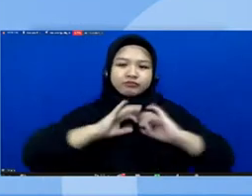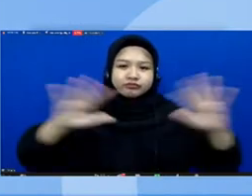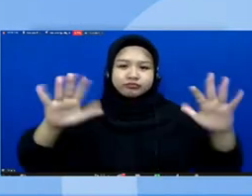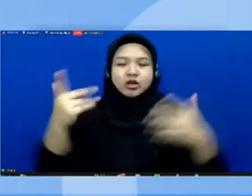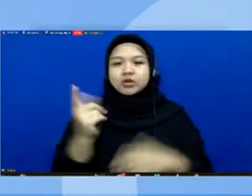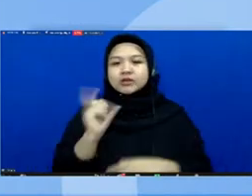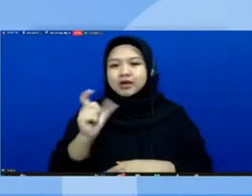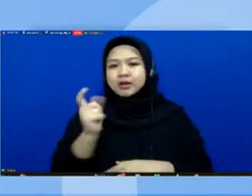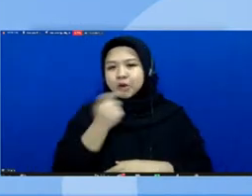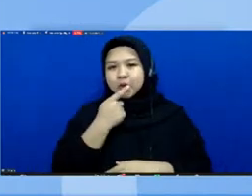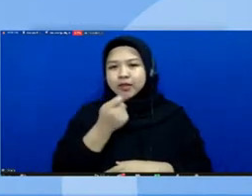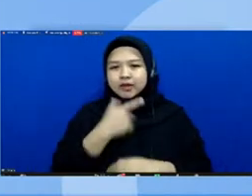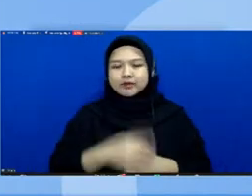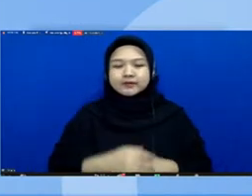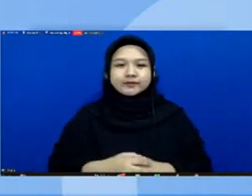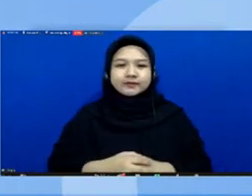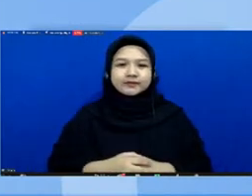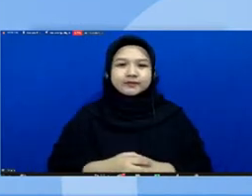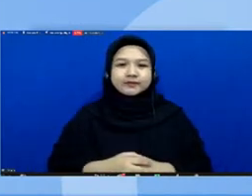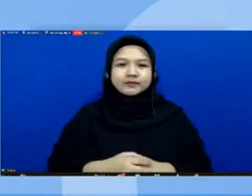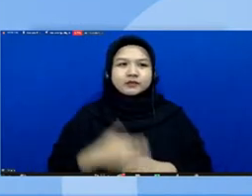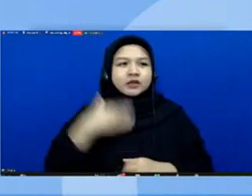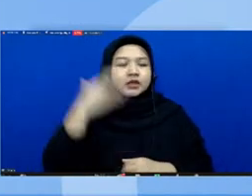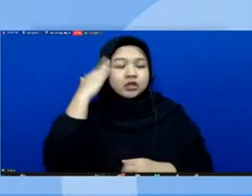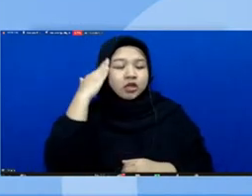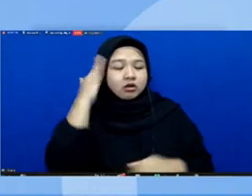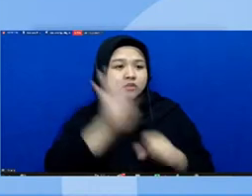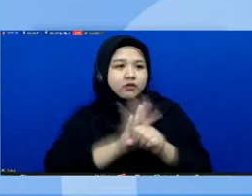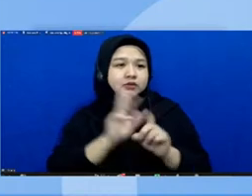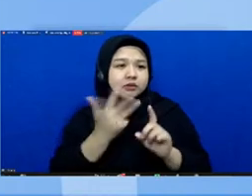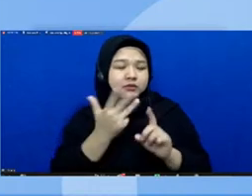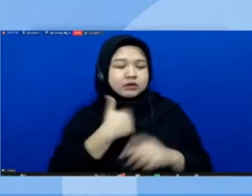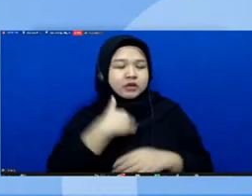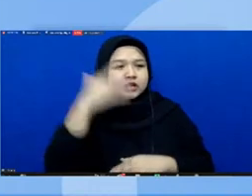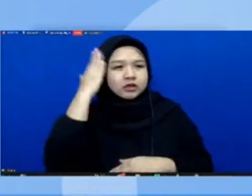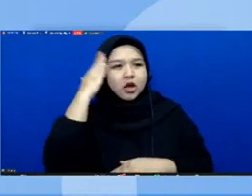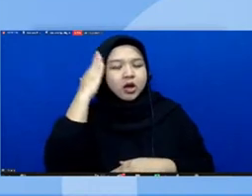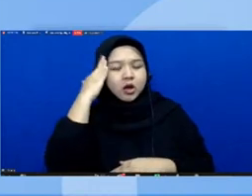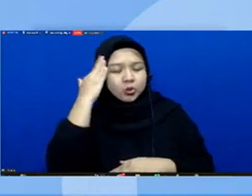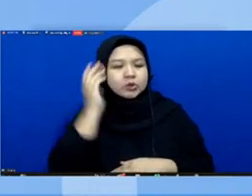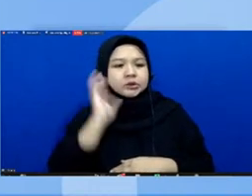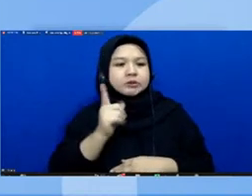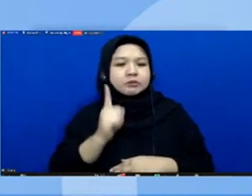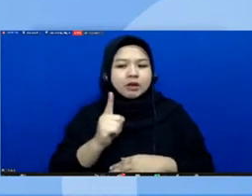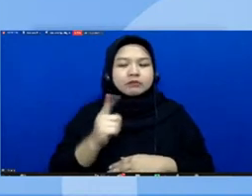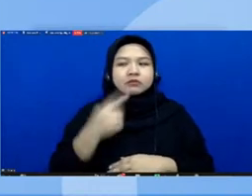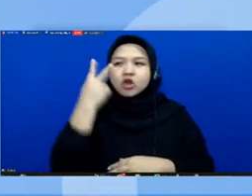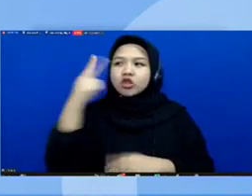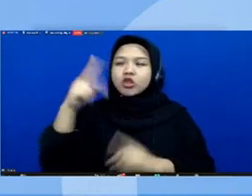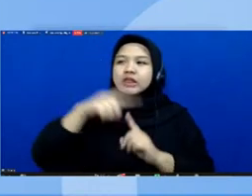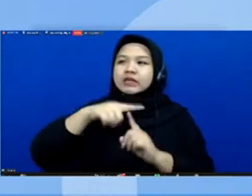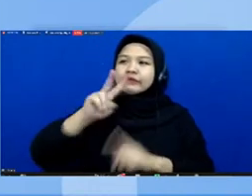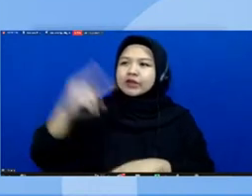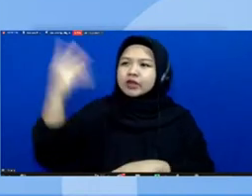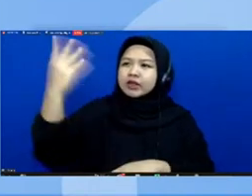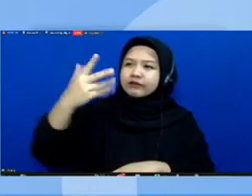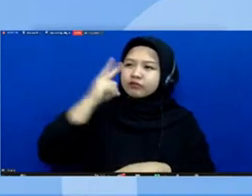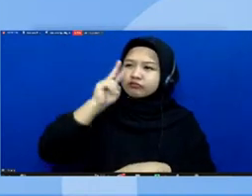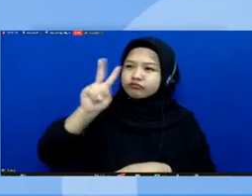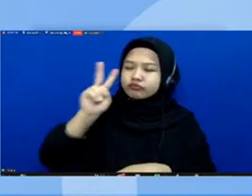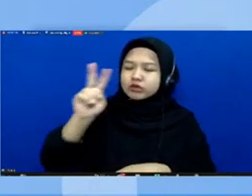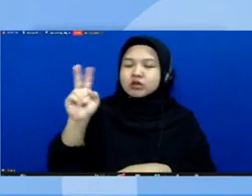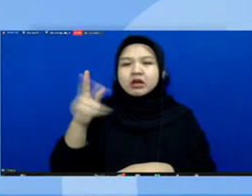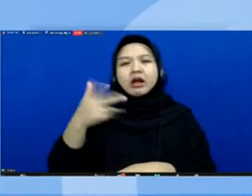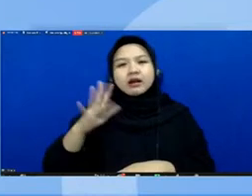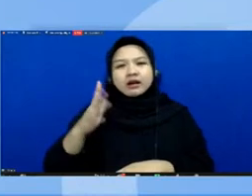pengobatannya. Taunya tentang COVID-19 itu ya dari televisi, media televisi, sama kadang masuk